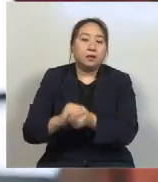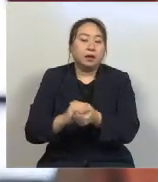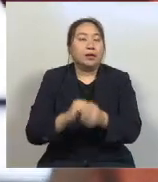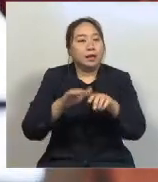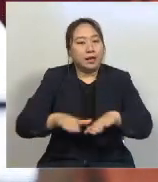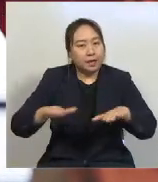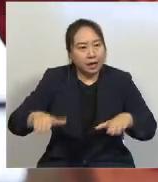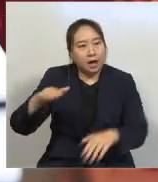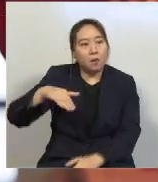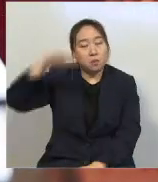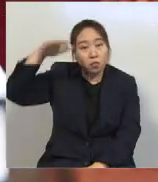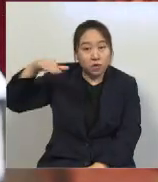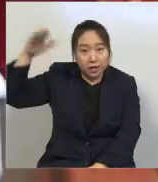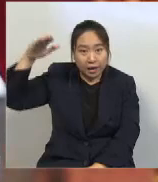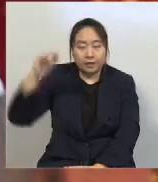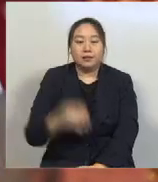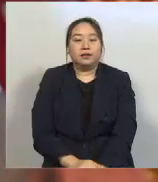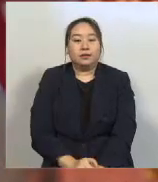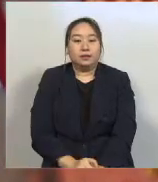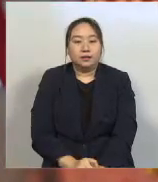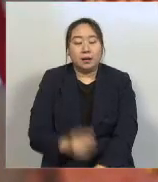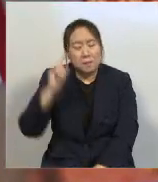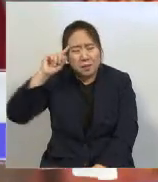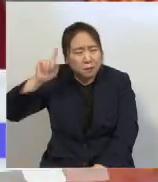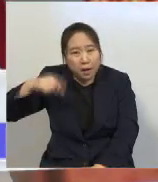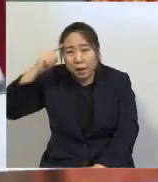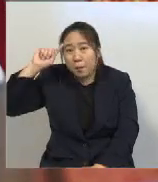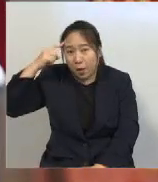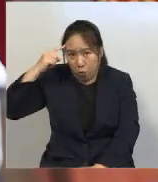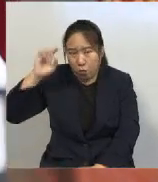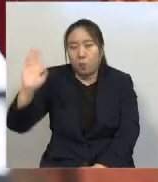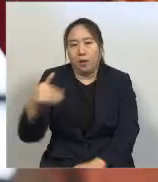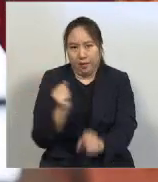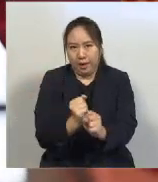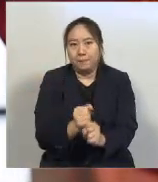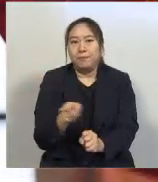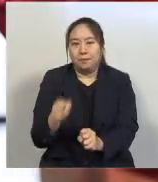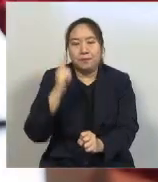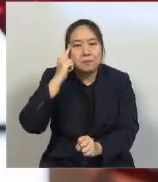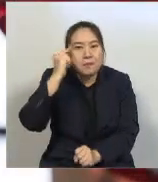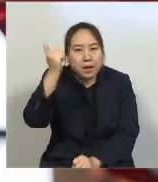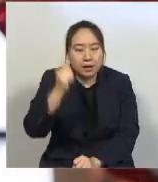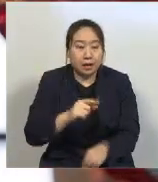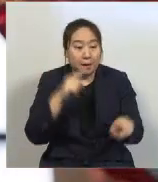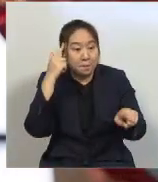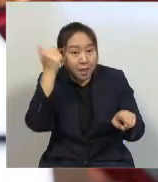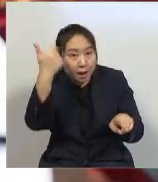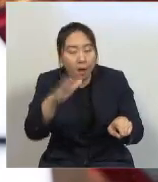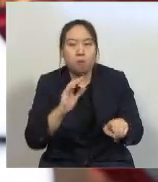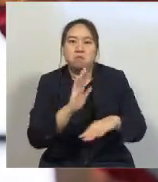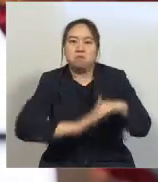ญ่คนที่ยังไม่เป็นก็ได้ทำเป็นคนที่เป็นแล้วก็ได้มีความชำน